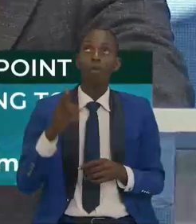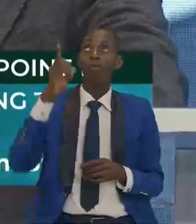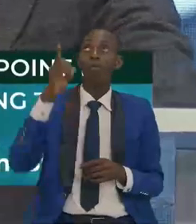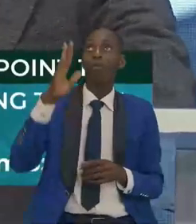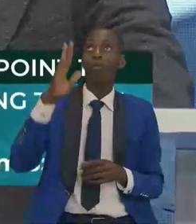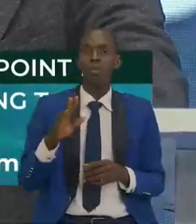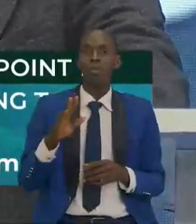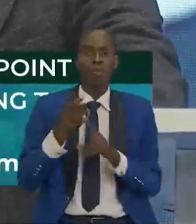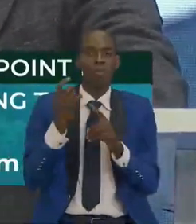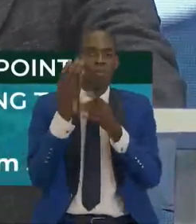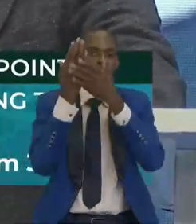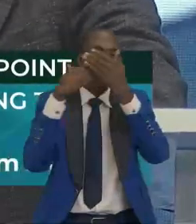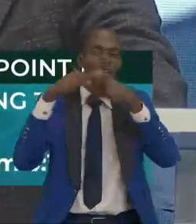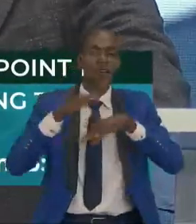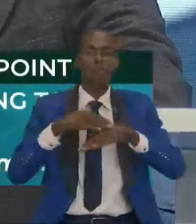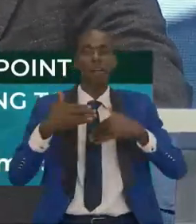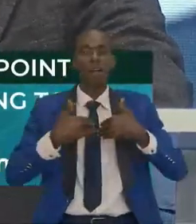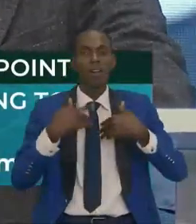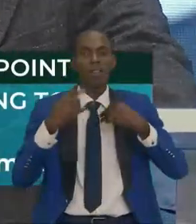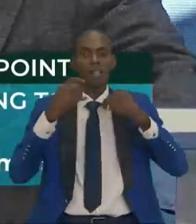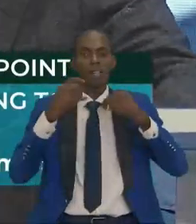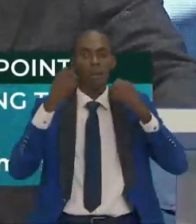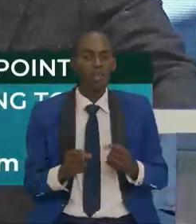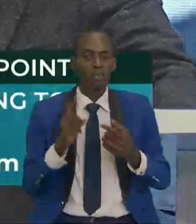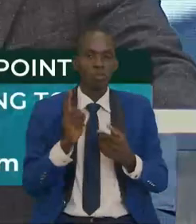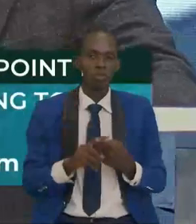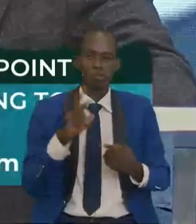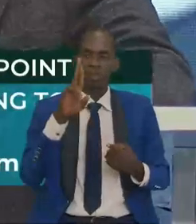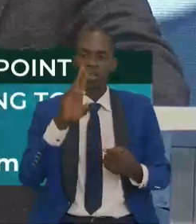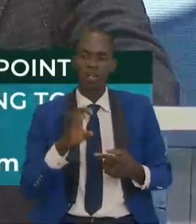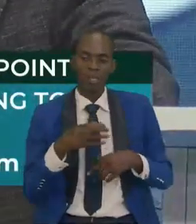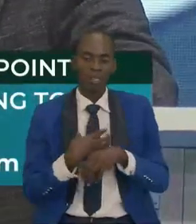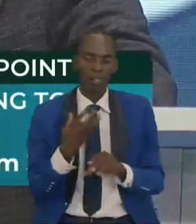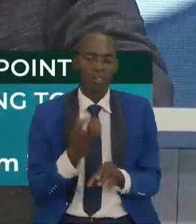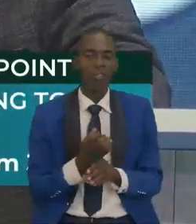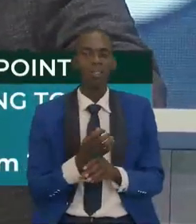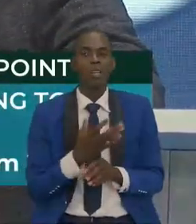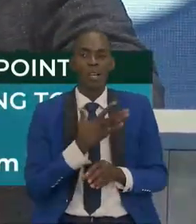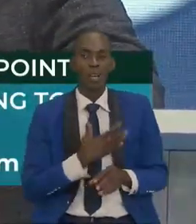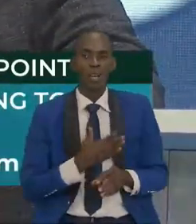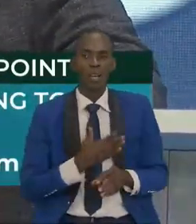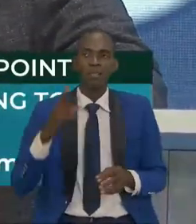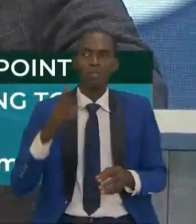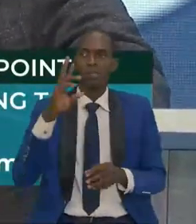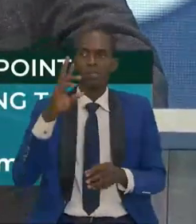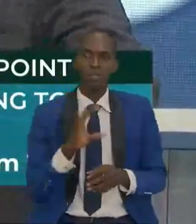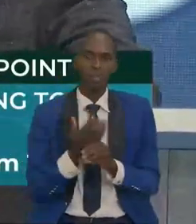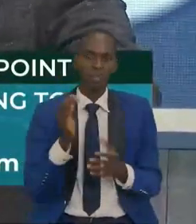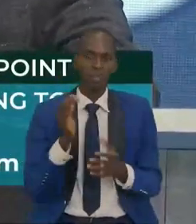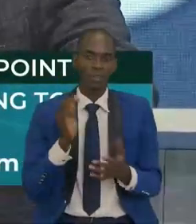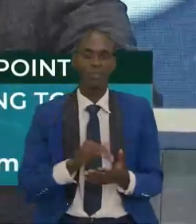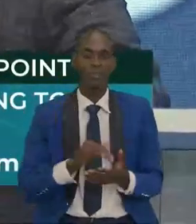la parole de Dieu venant du ciel a la puissance pour créer et